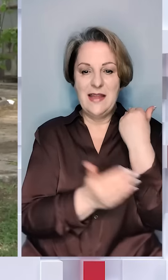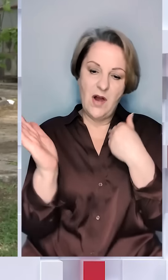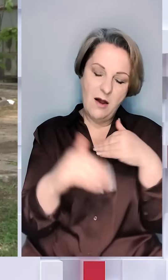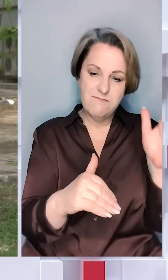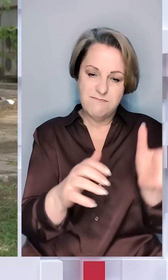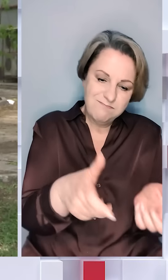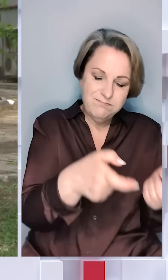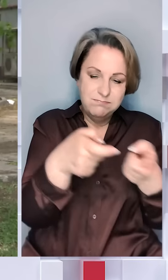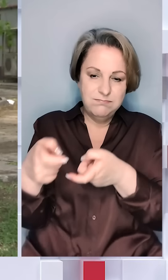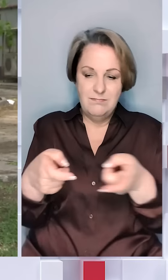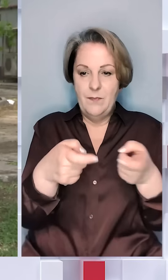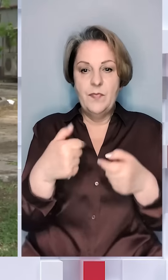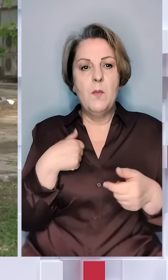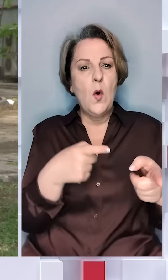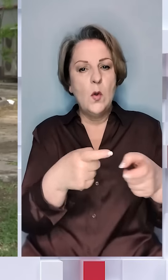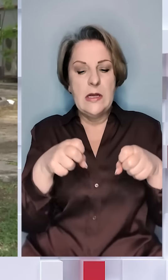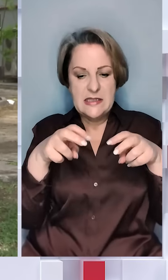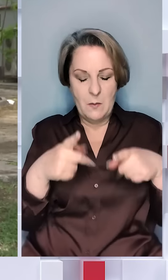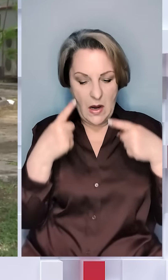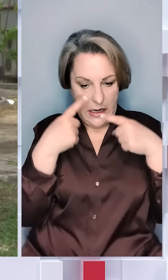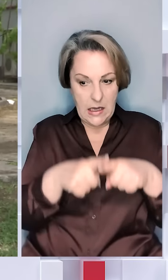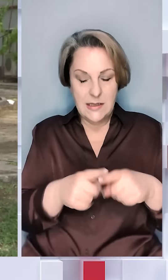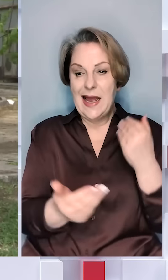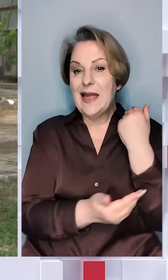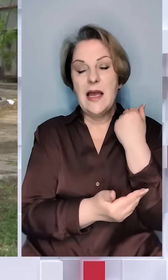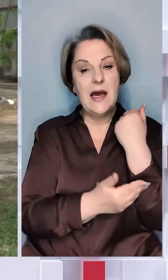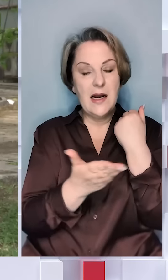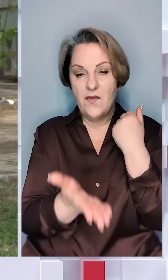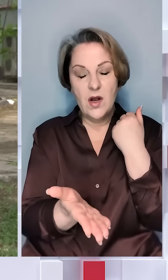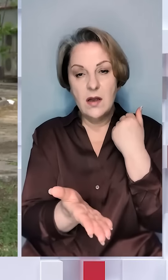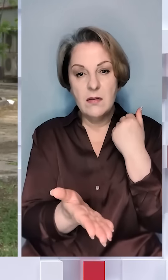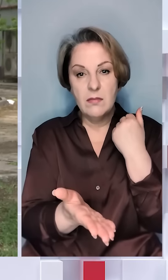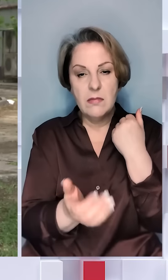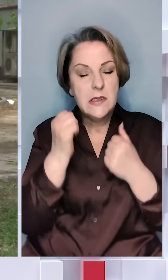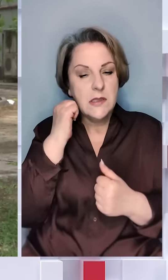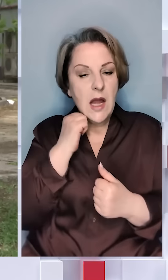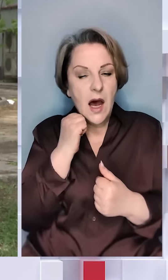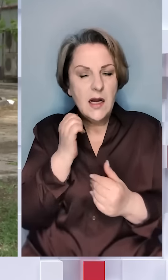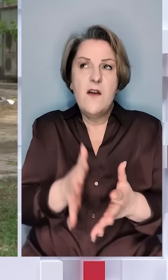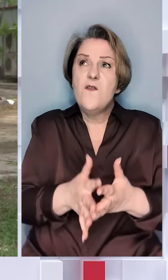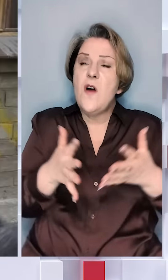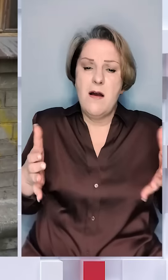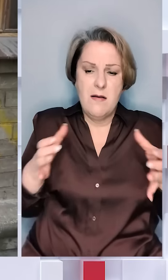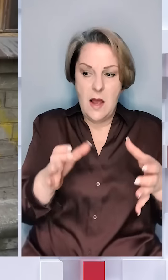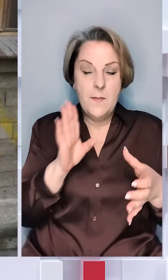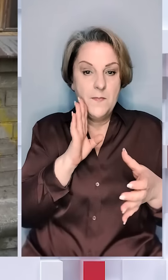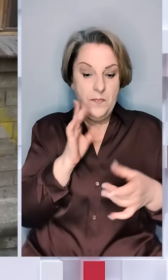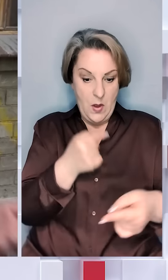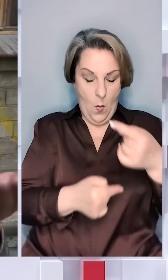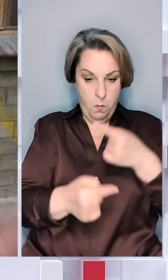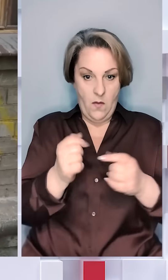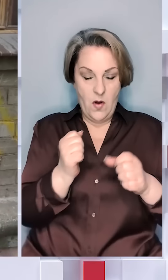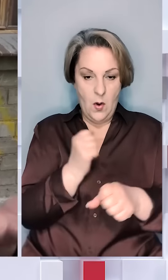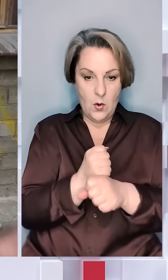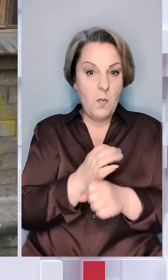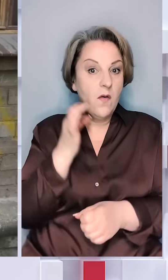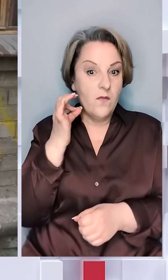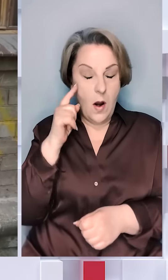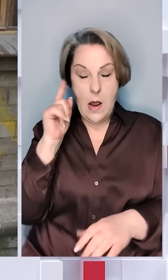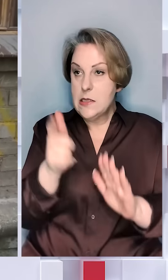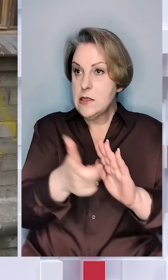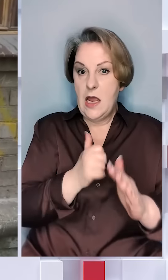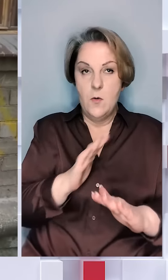полону цих машин. Було залучено спецтехніку, адже дерева старі і великі. Пані Наталя, повернувшись з роботи вранці,